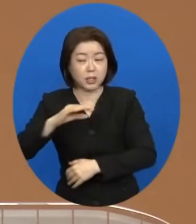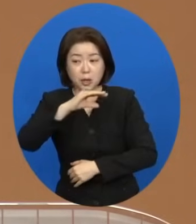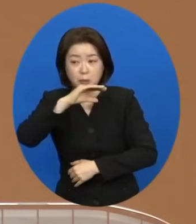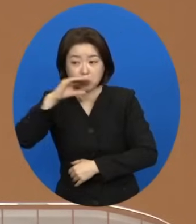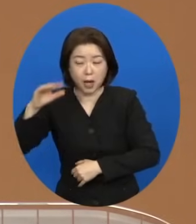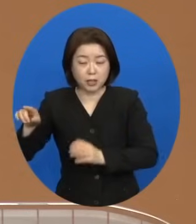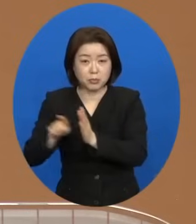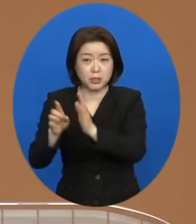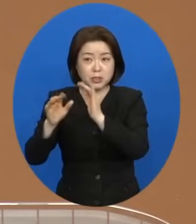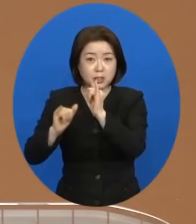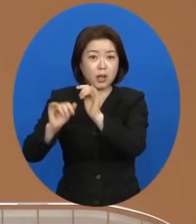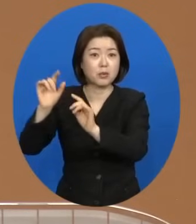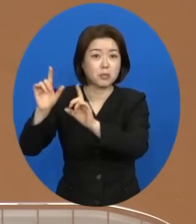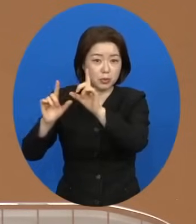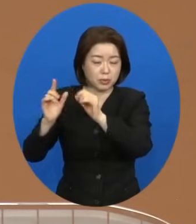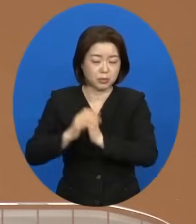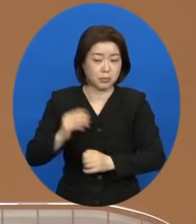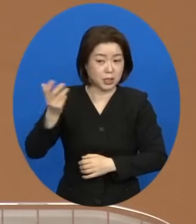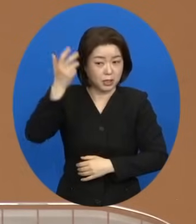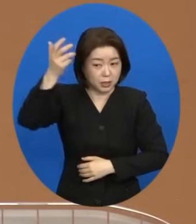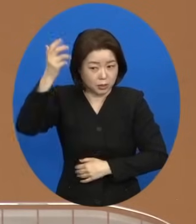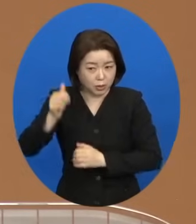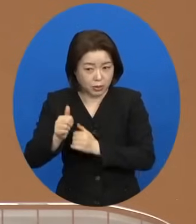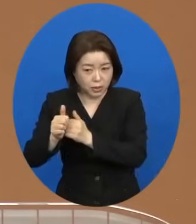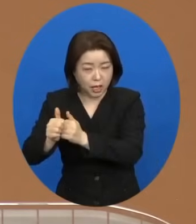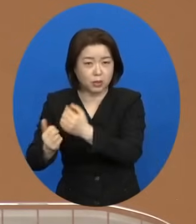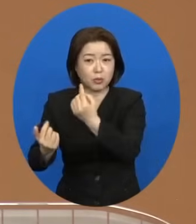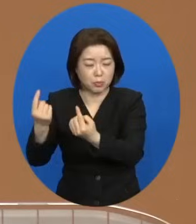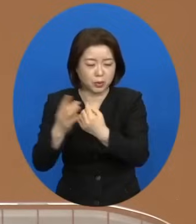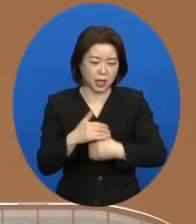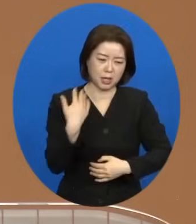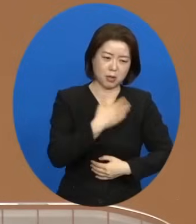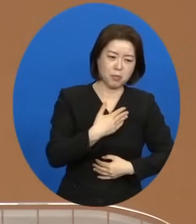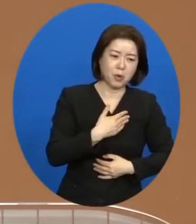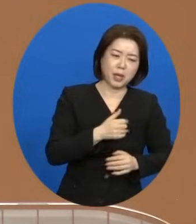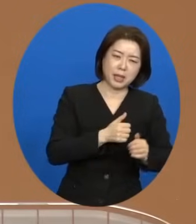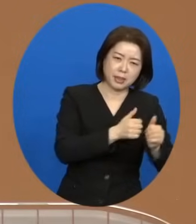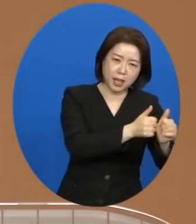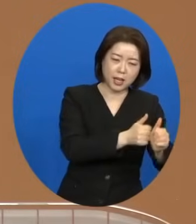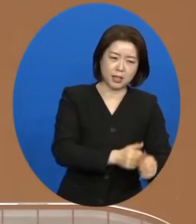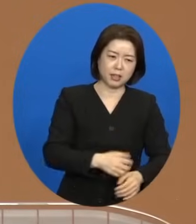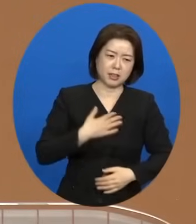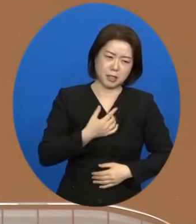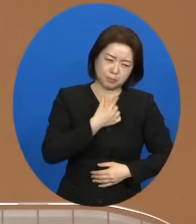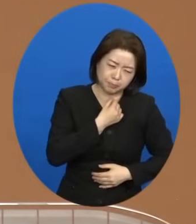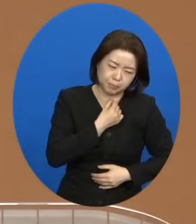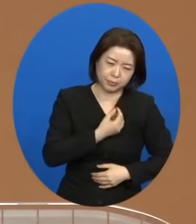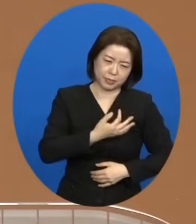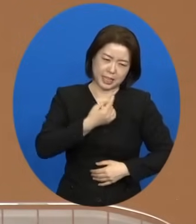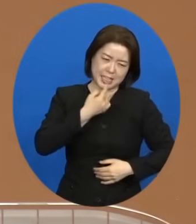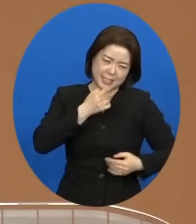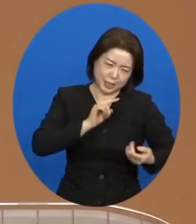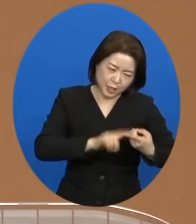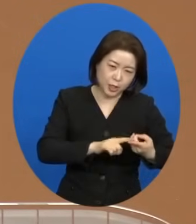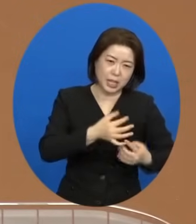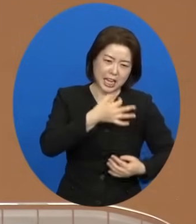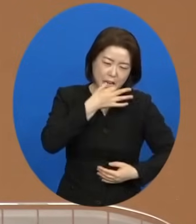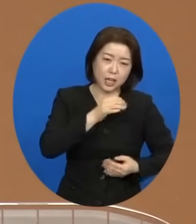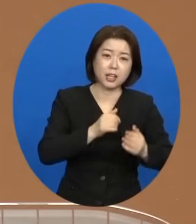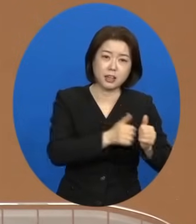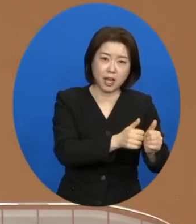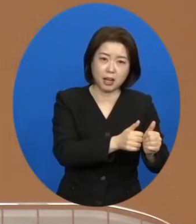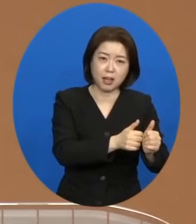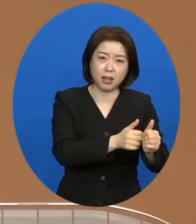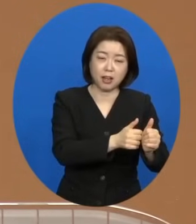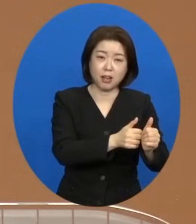모습인데 성령을 따라 살기보다는 육신에 따라서 소욕에 따라서 정욕에 따라서 살아가다 보니까 어떤